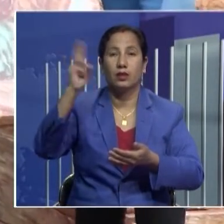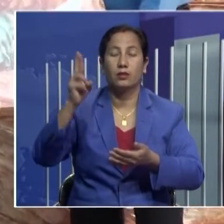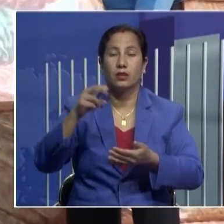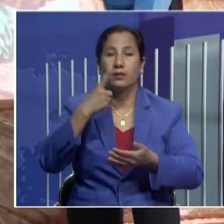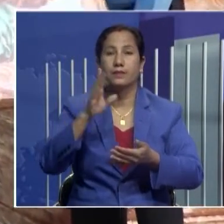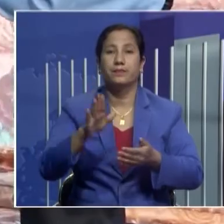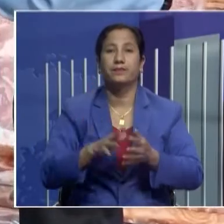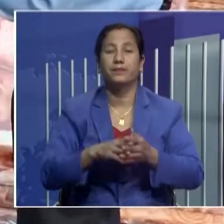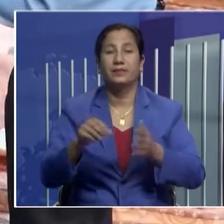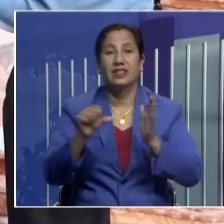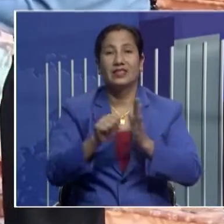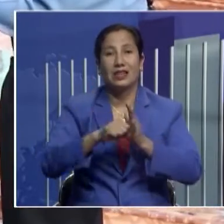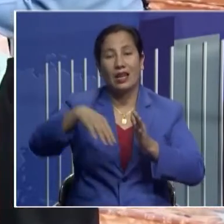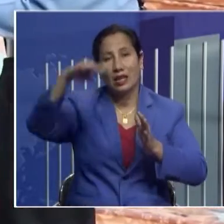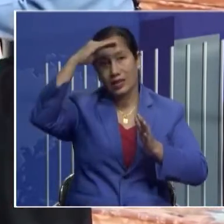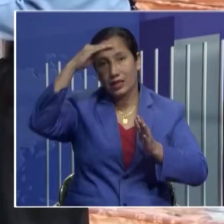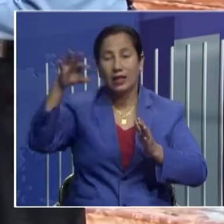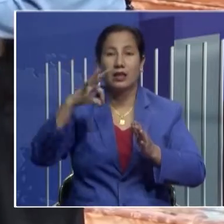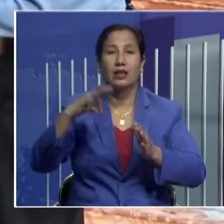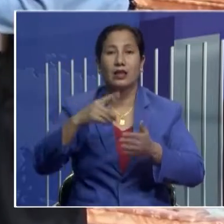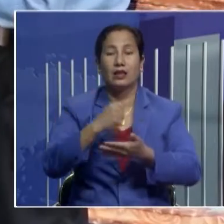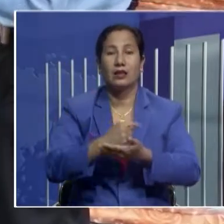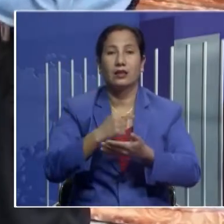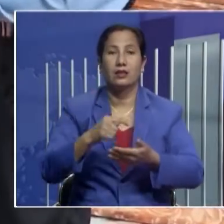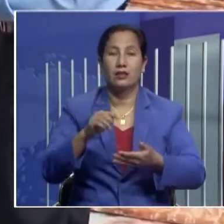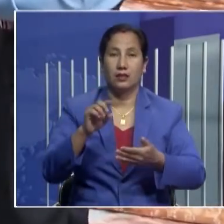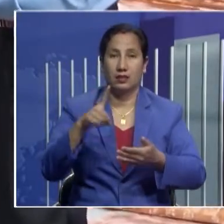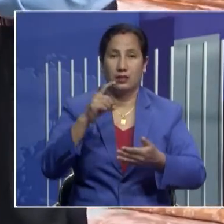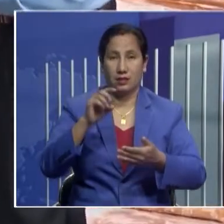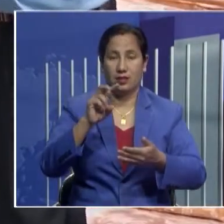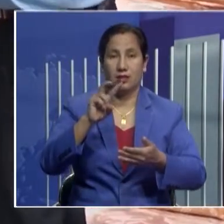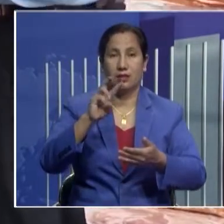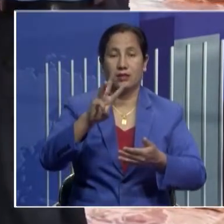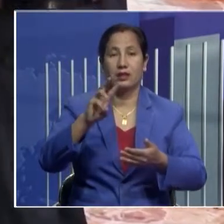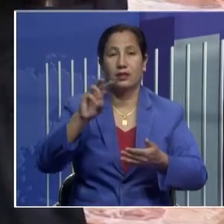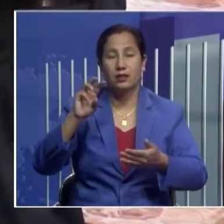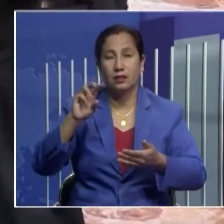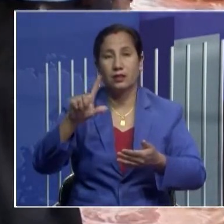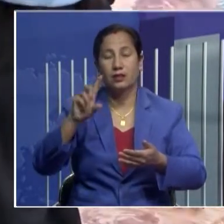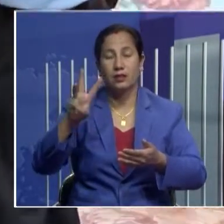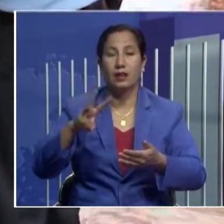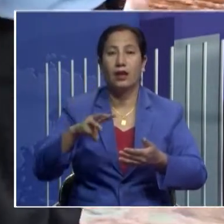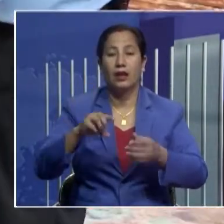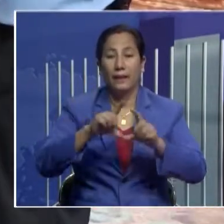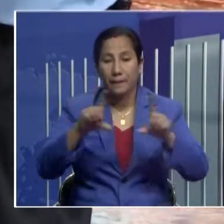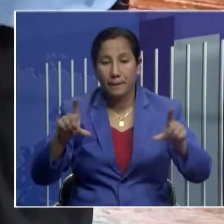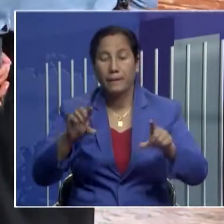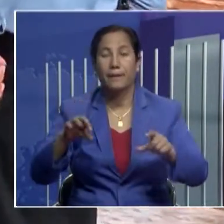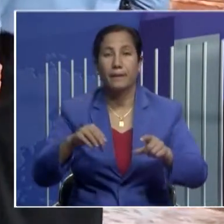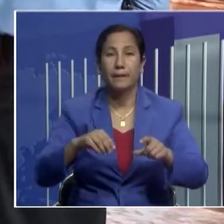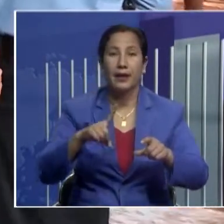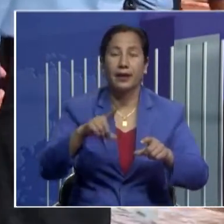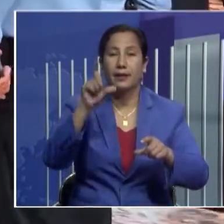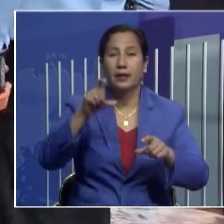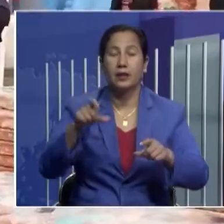छ। जिल्ला प्रहरी कार्यालय कपिलवस्तुमा 173 जना प्रहरीलाई म्याट्रेसको व्यवस्थापन गरी प्रत्येक प्रहरी